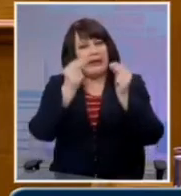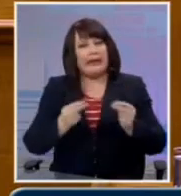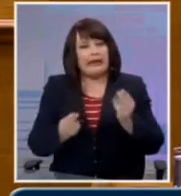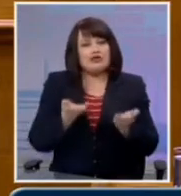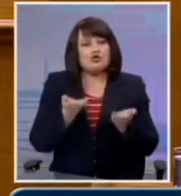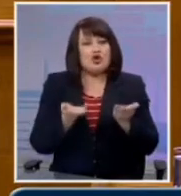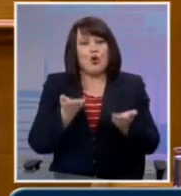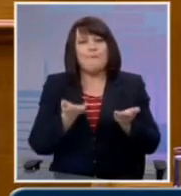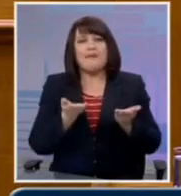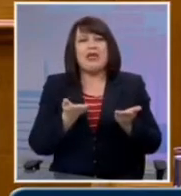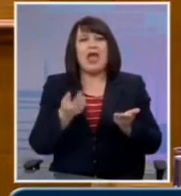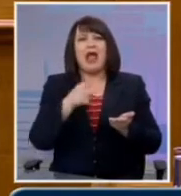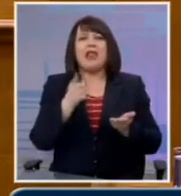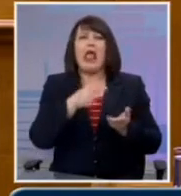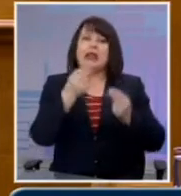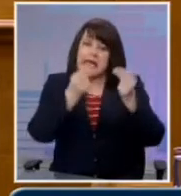ισορροπίας